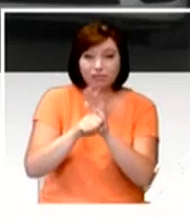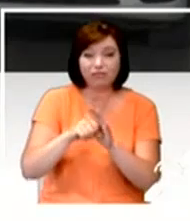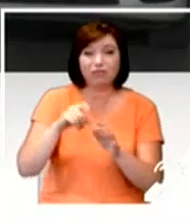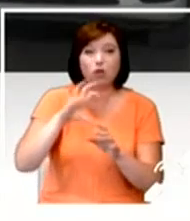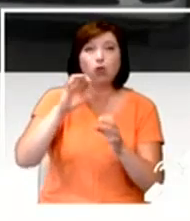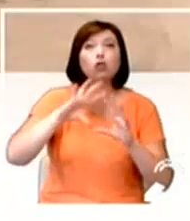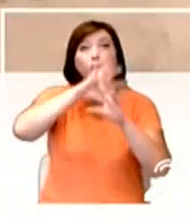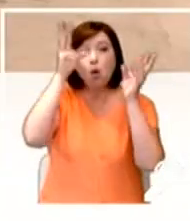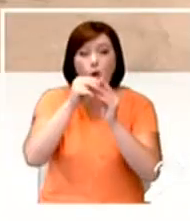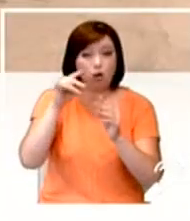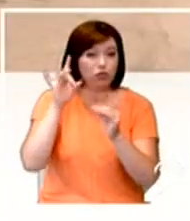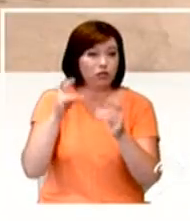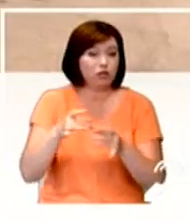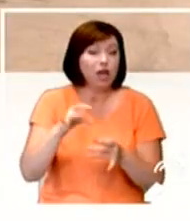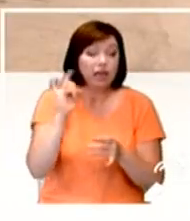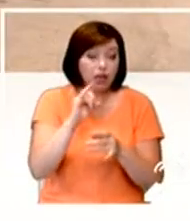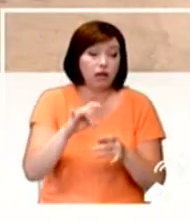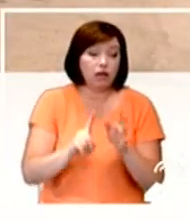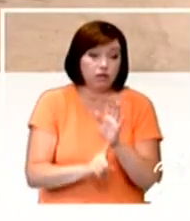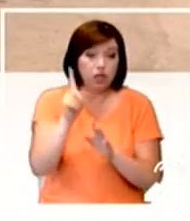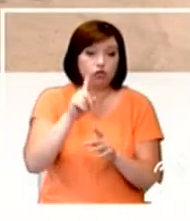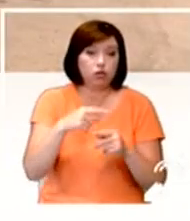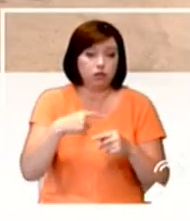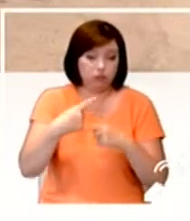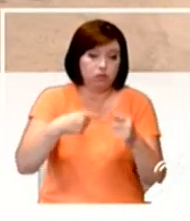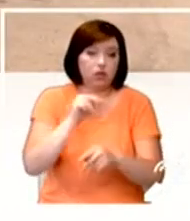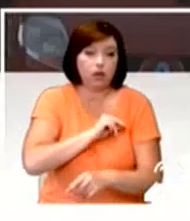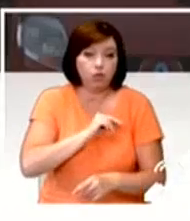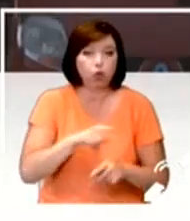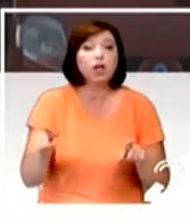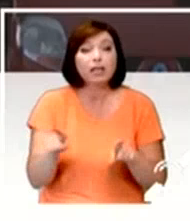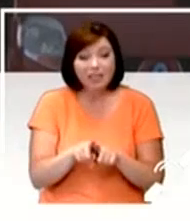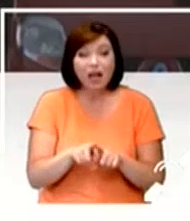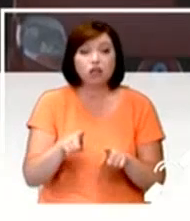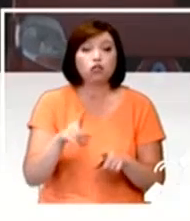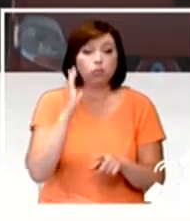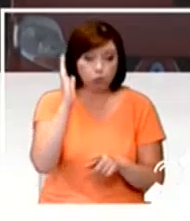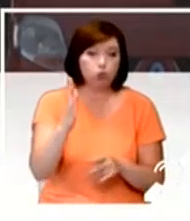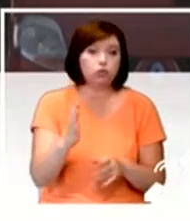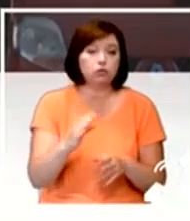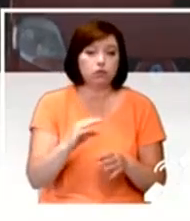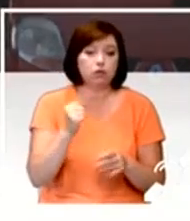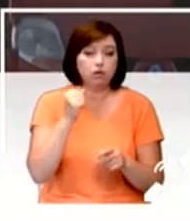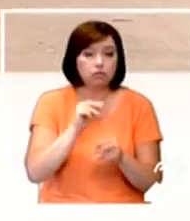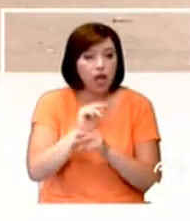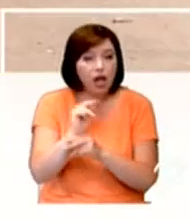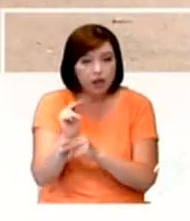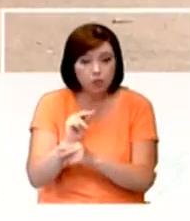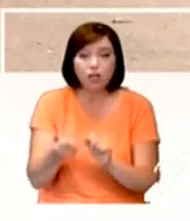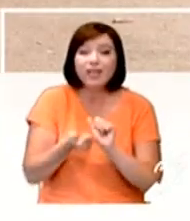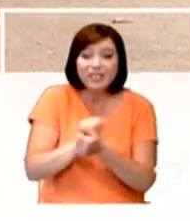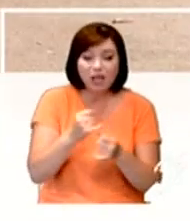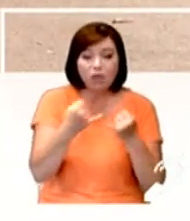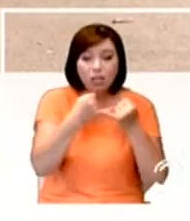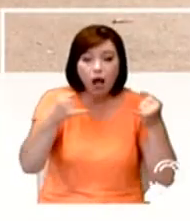iar energia electrică în postul Vamal a fost restabilită complet. Totodată, în termen proxim, urmează să fie efectuate lucrări de înlocuire